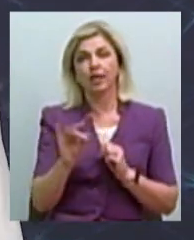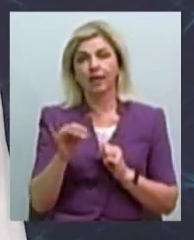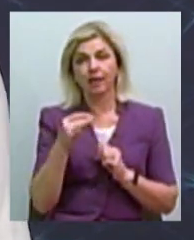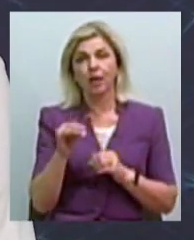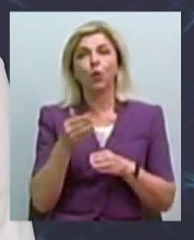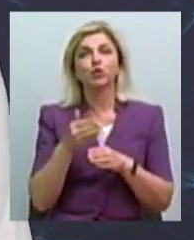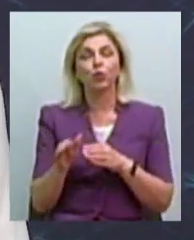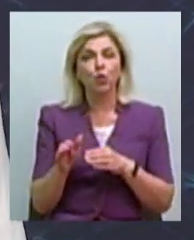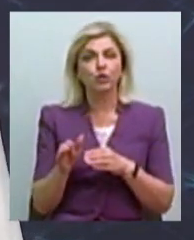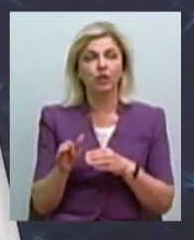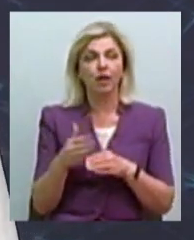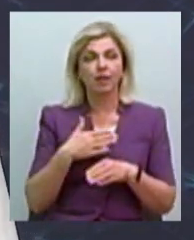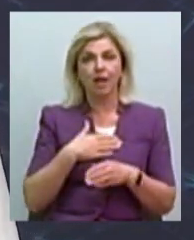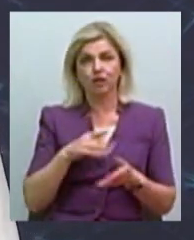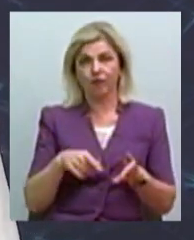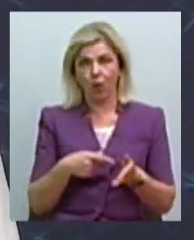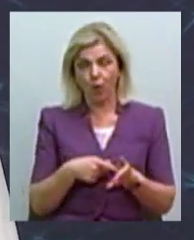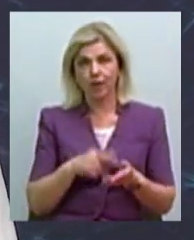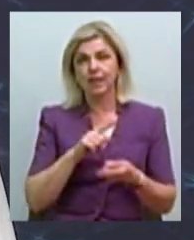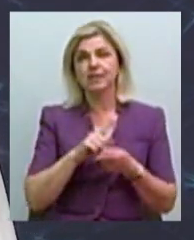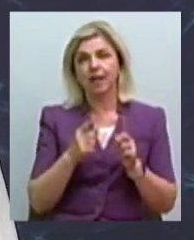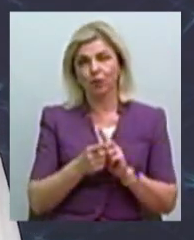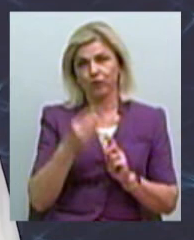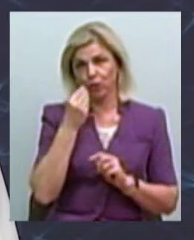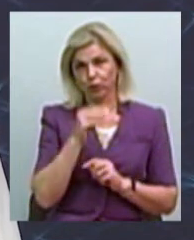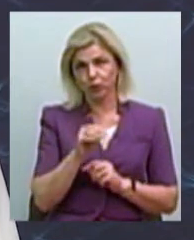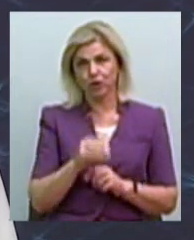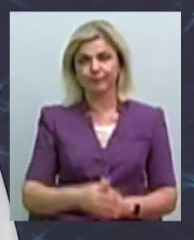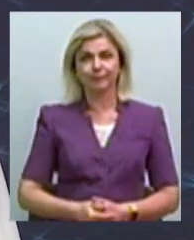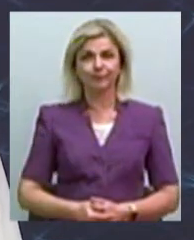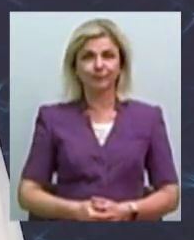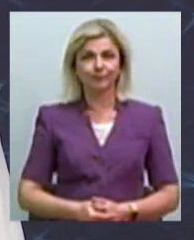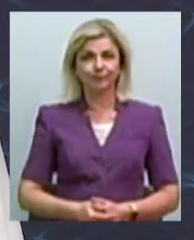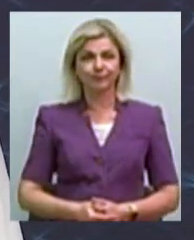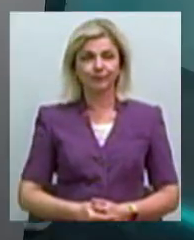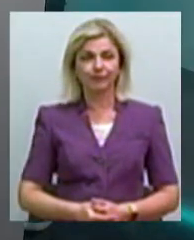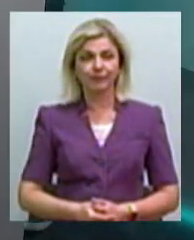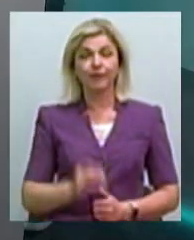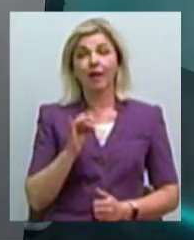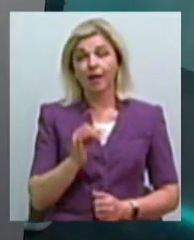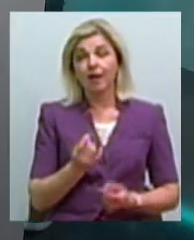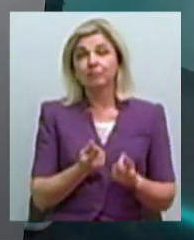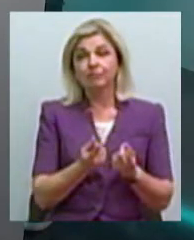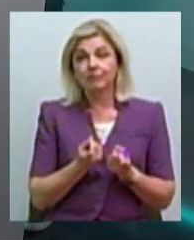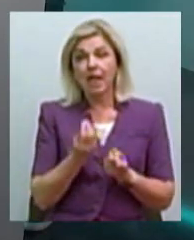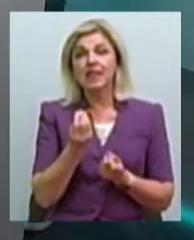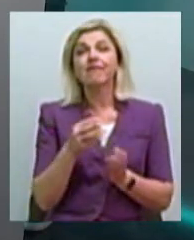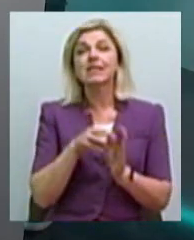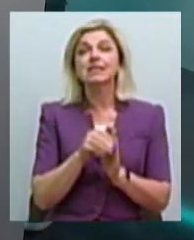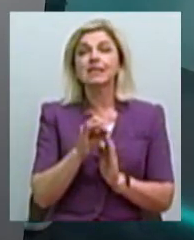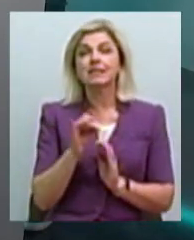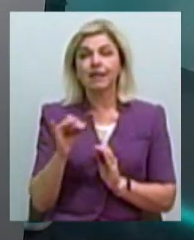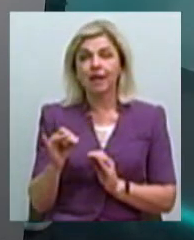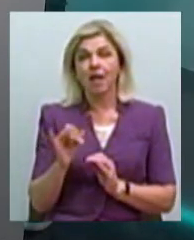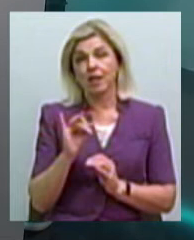кусочек нашего города становится лучше. Ну, за счет этого растет инвестиционная привлекательность города, ну и,